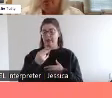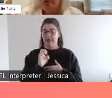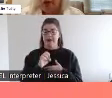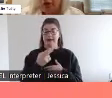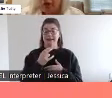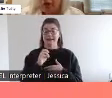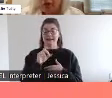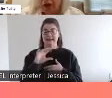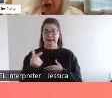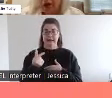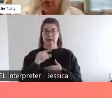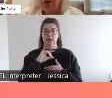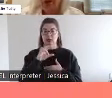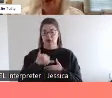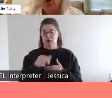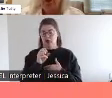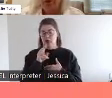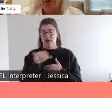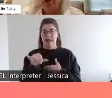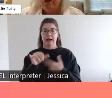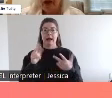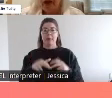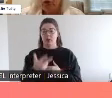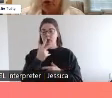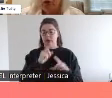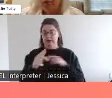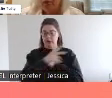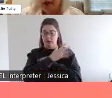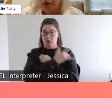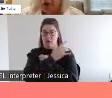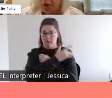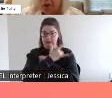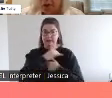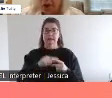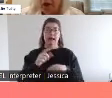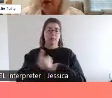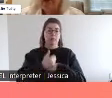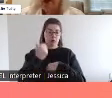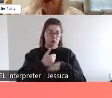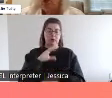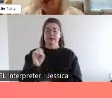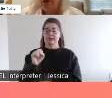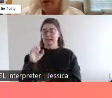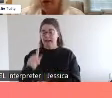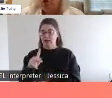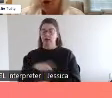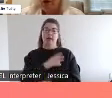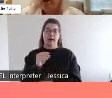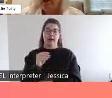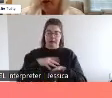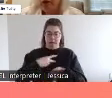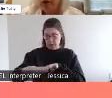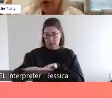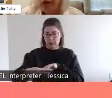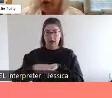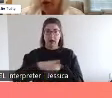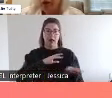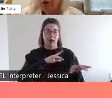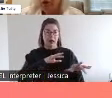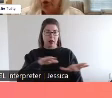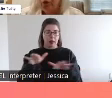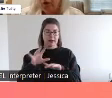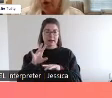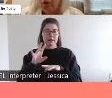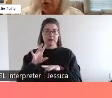J'ai trouvé donc des données, j'extrais des données d'une étude tripartite qui s'appelle Healing Journey, parcours